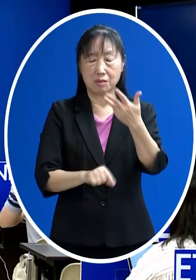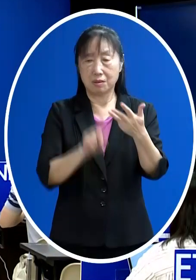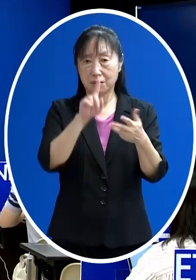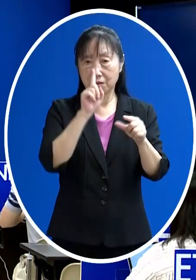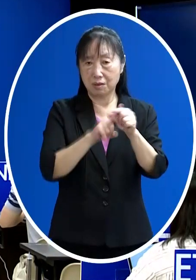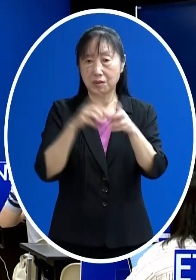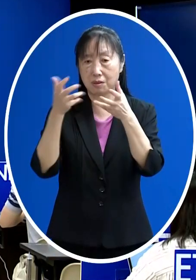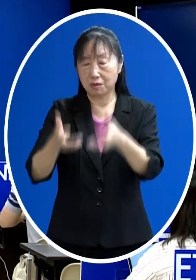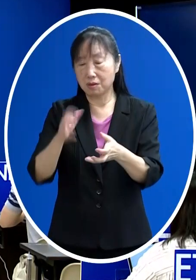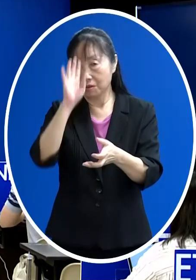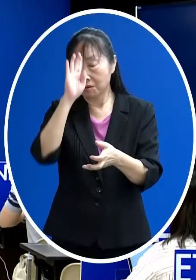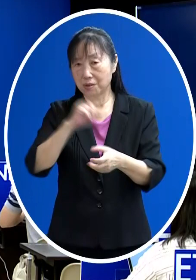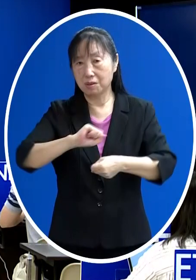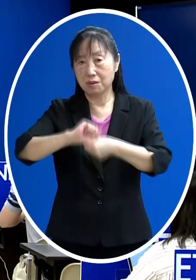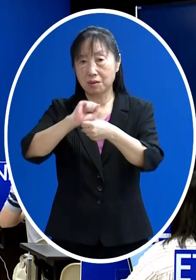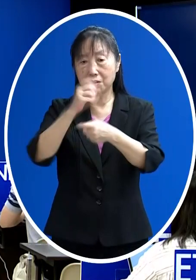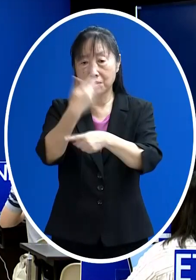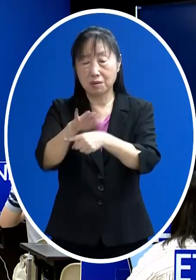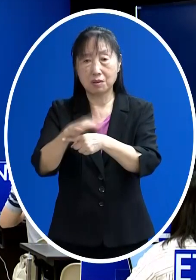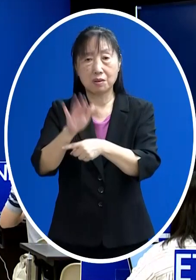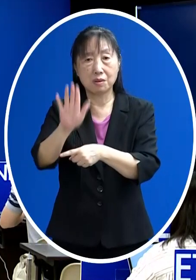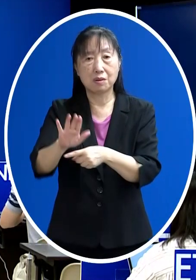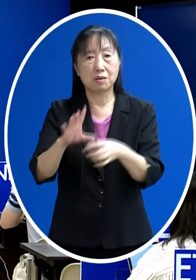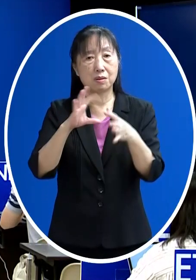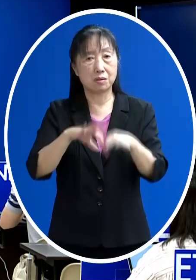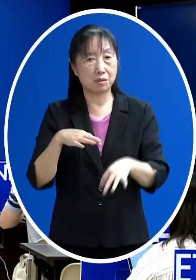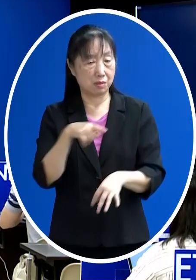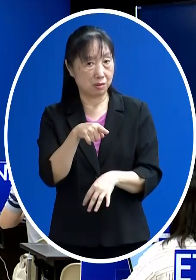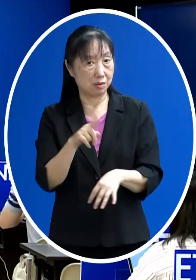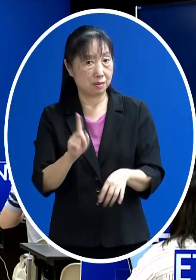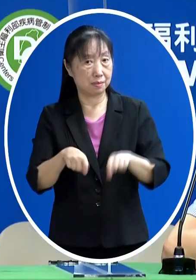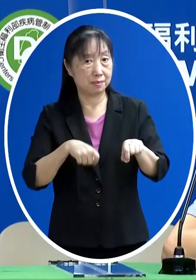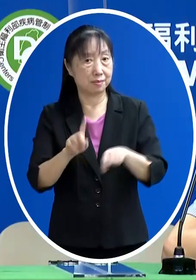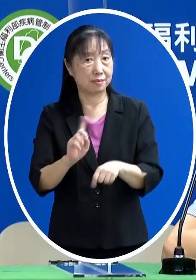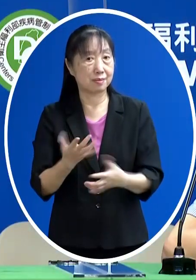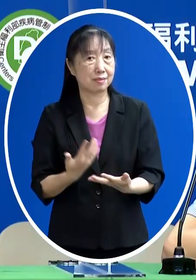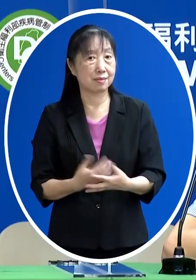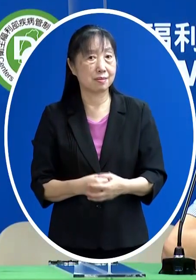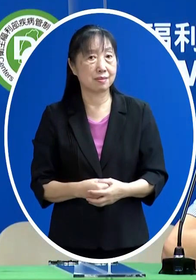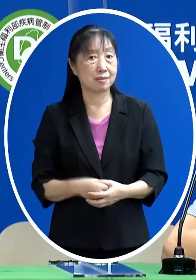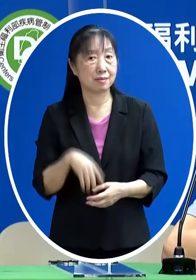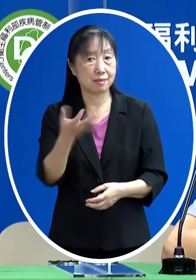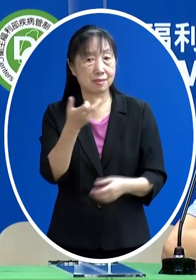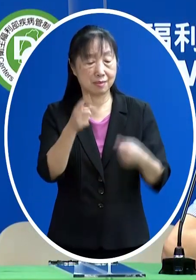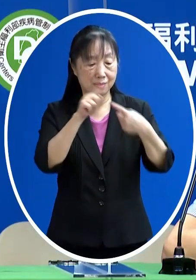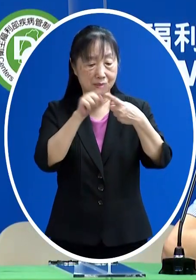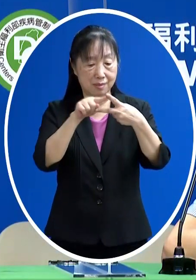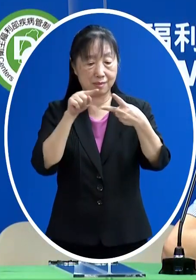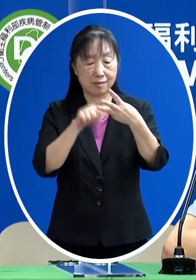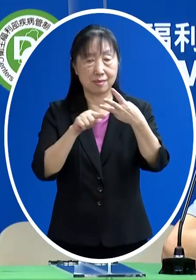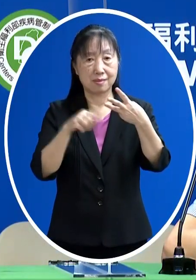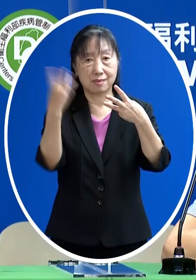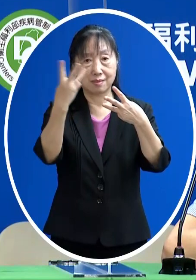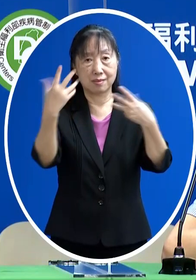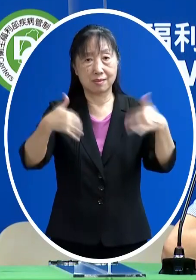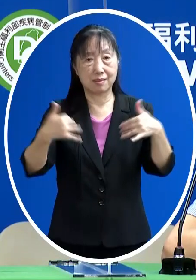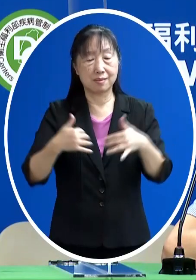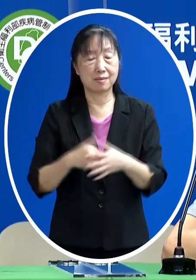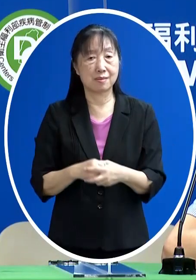有上升的情况。我们有看到这样的现象吗？谢谢。 好，我想你这有三个问题嘛，哈，